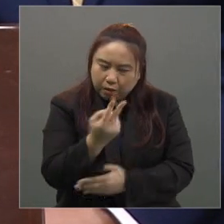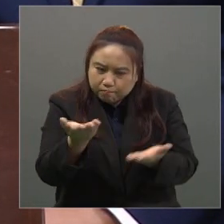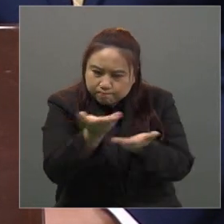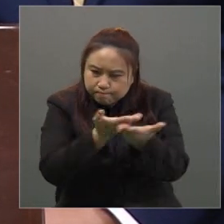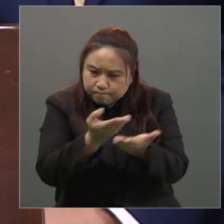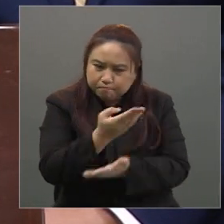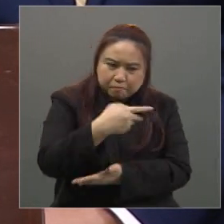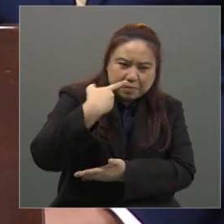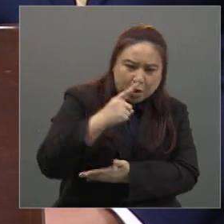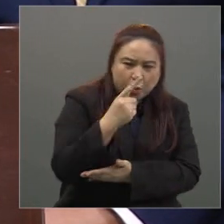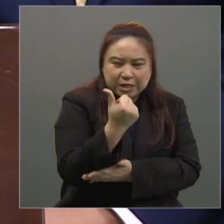อย่างไร